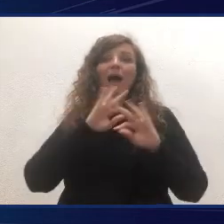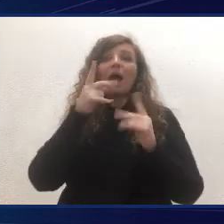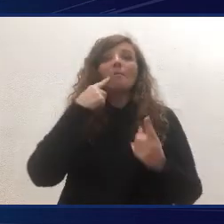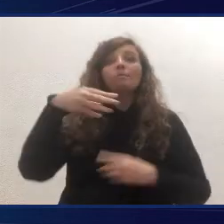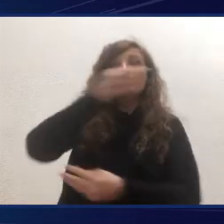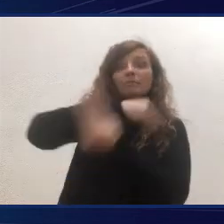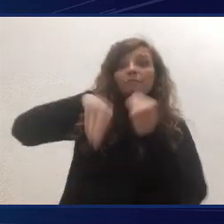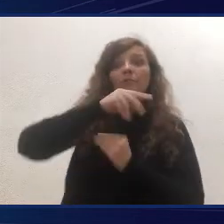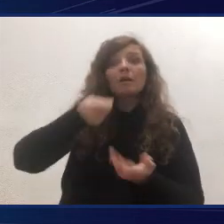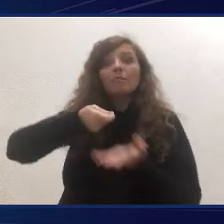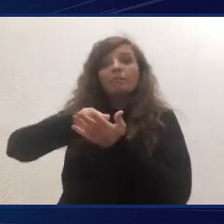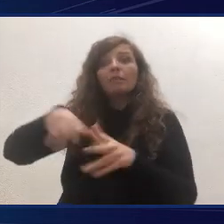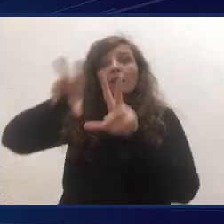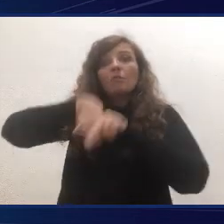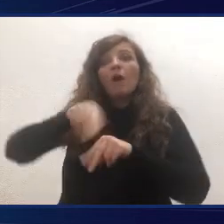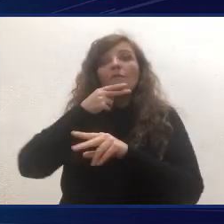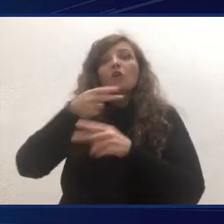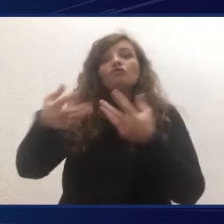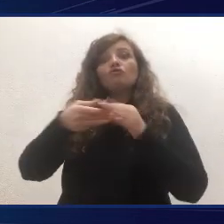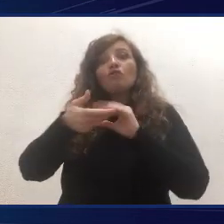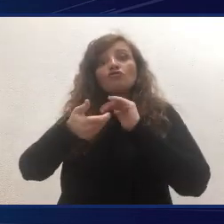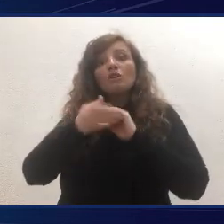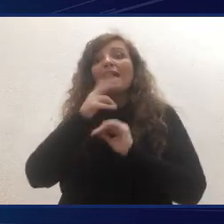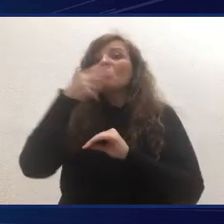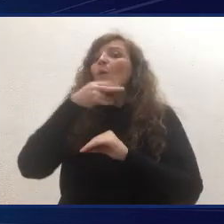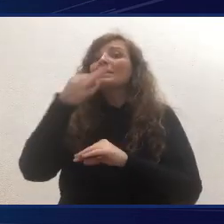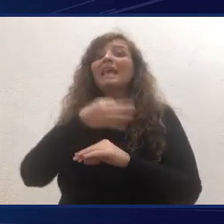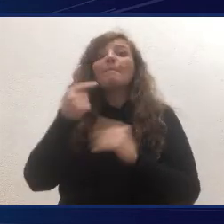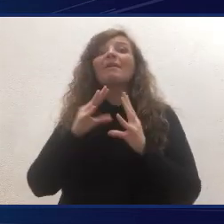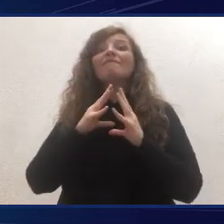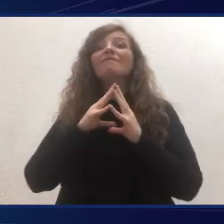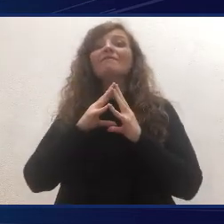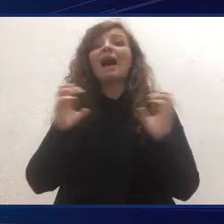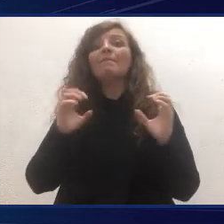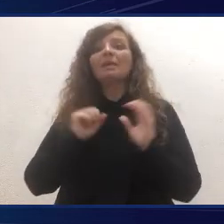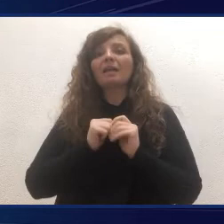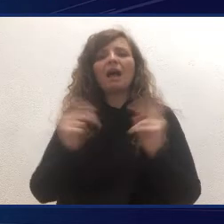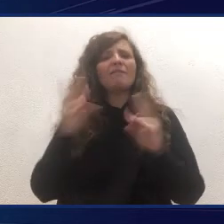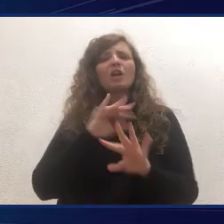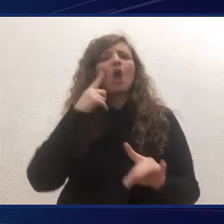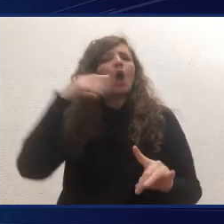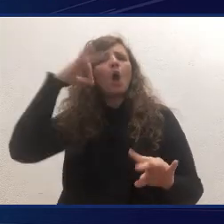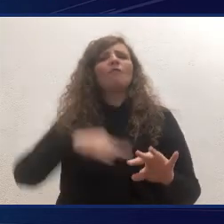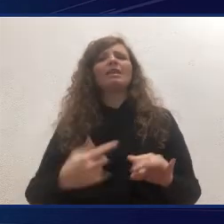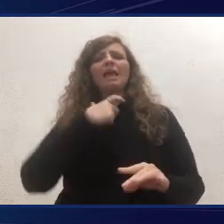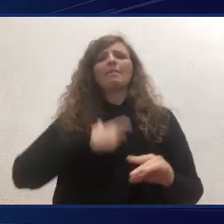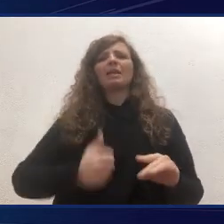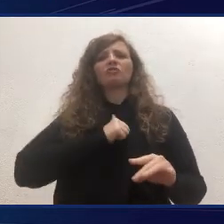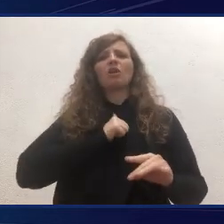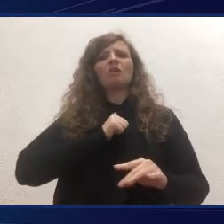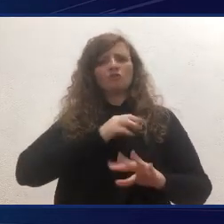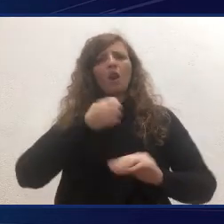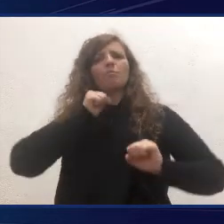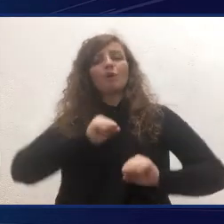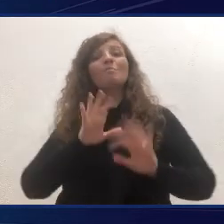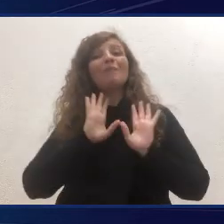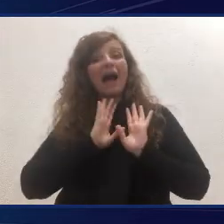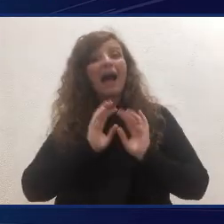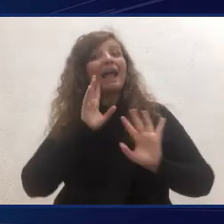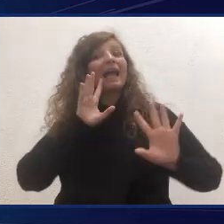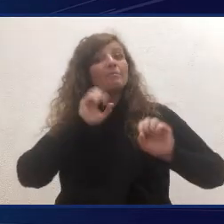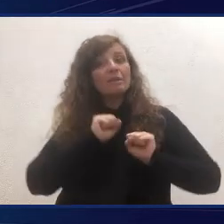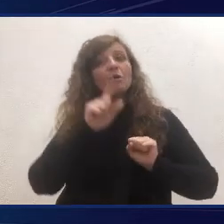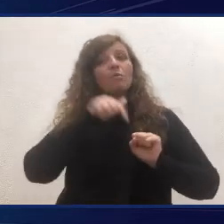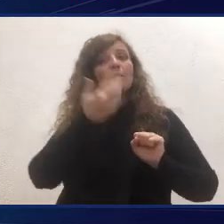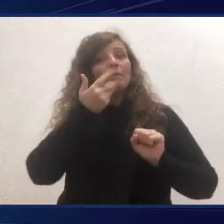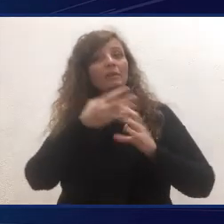in società che ho chiamato sempre fabbrica. Sono stato un convinto individualista, ma che capiva